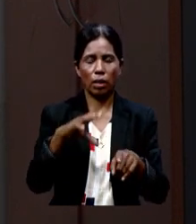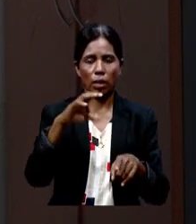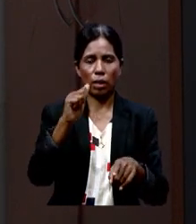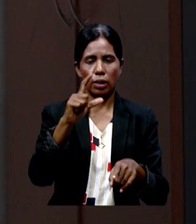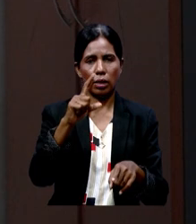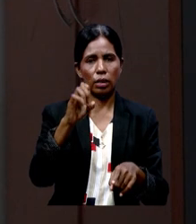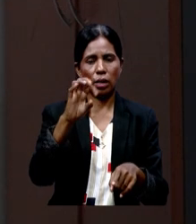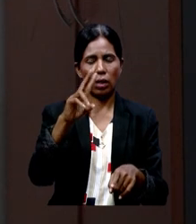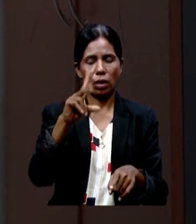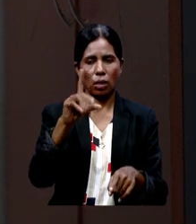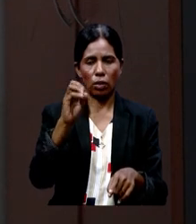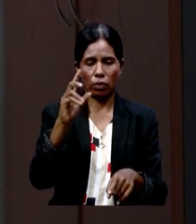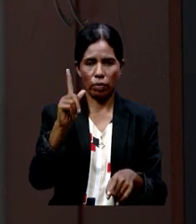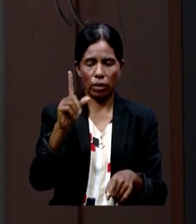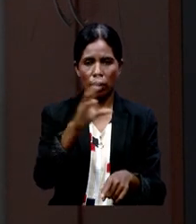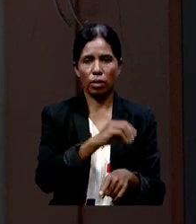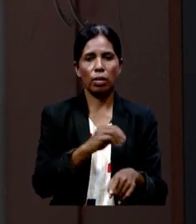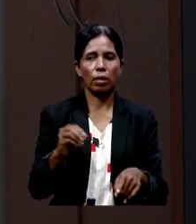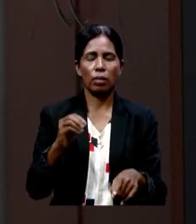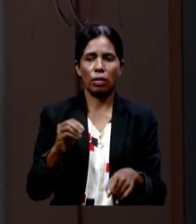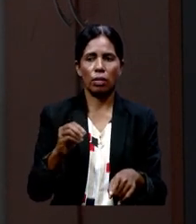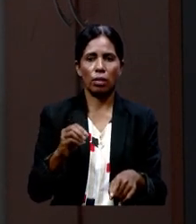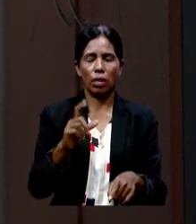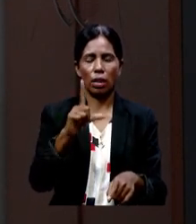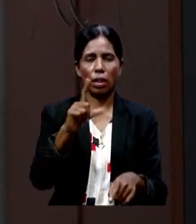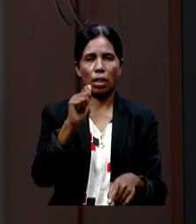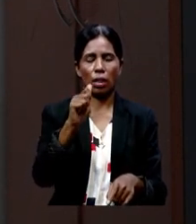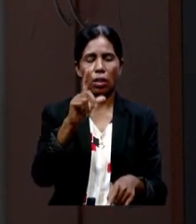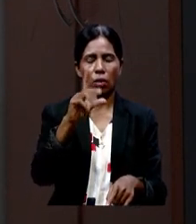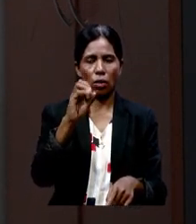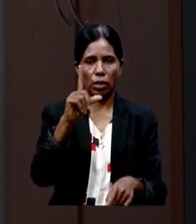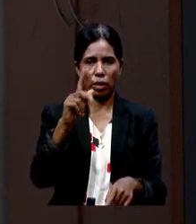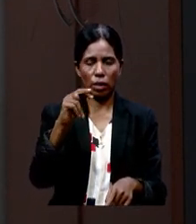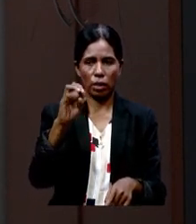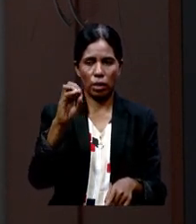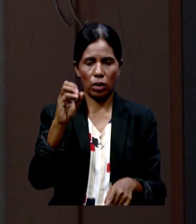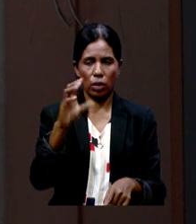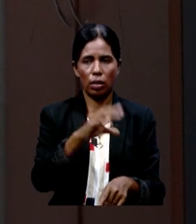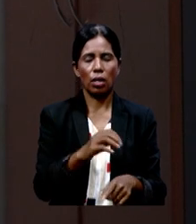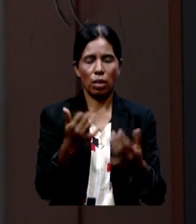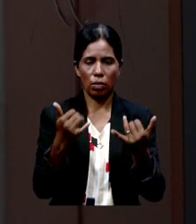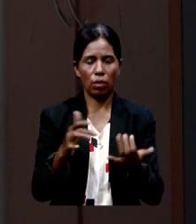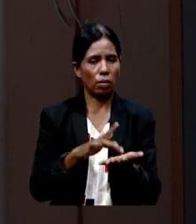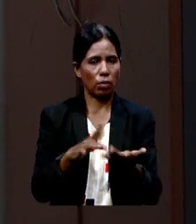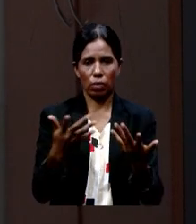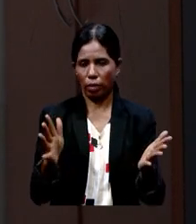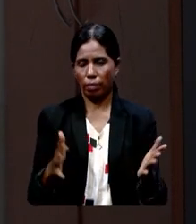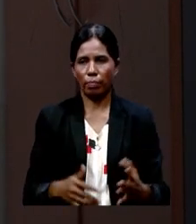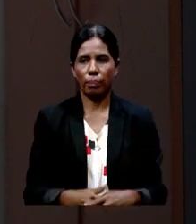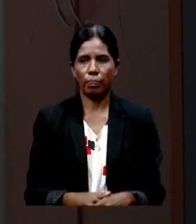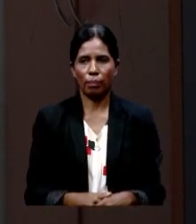aciclofir aluminium hidroxida depois alforinol o boric acid sine tambah ini sine maura stock out